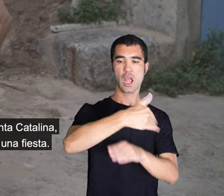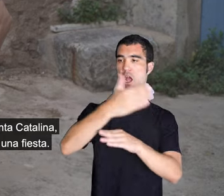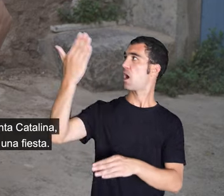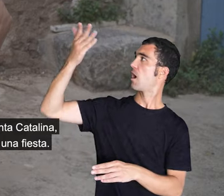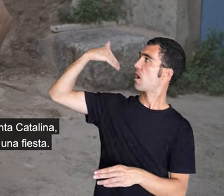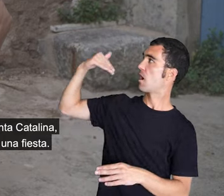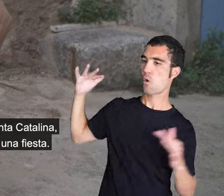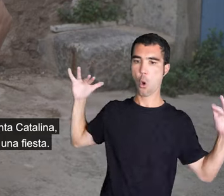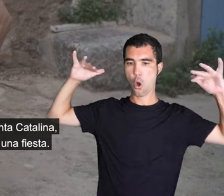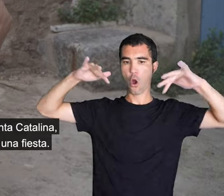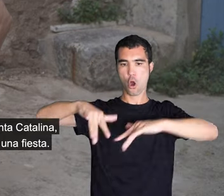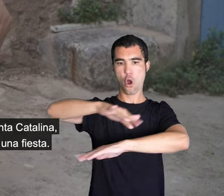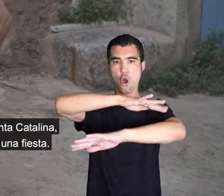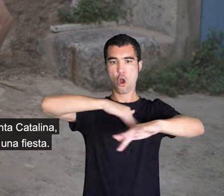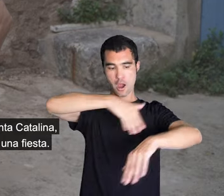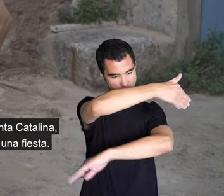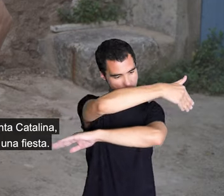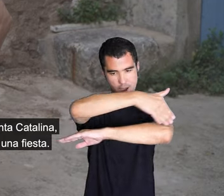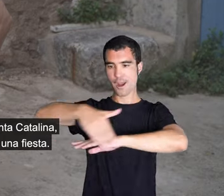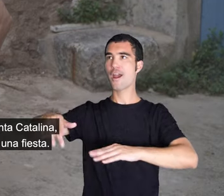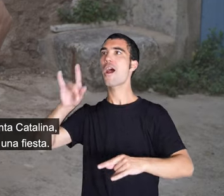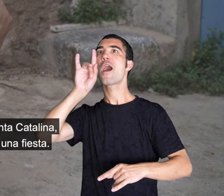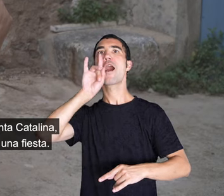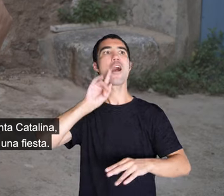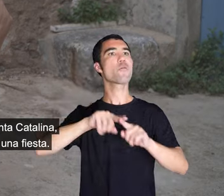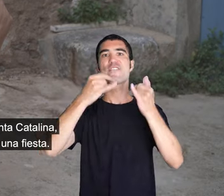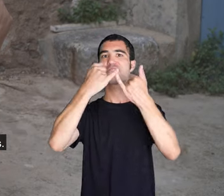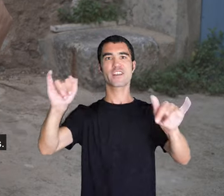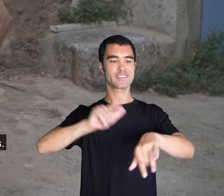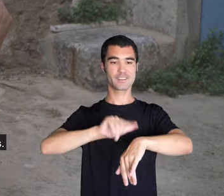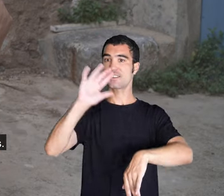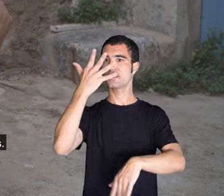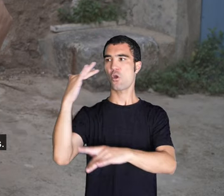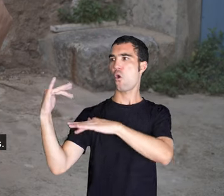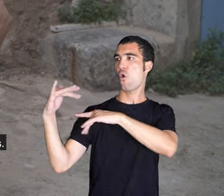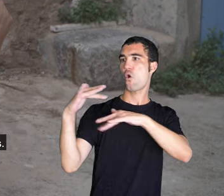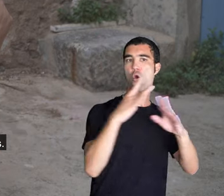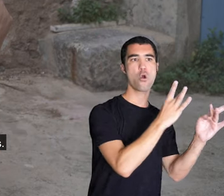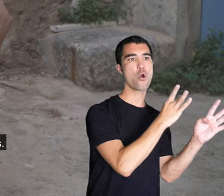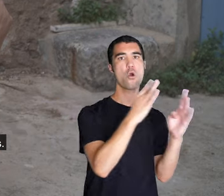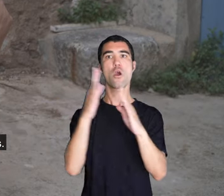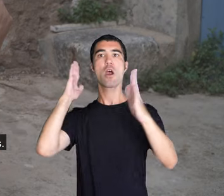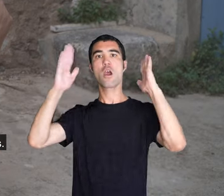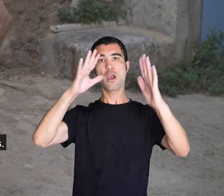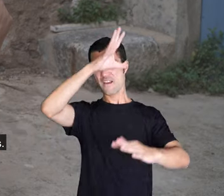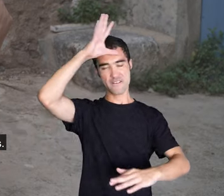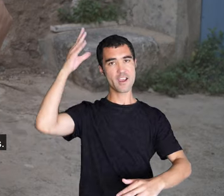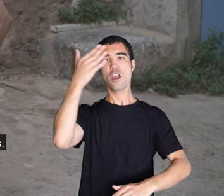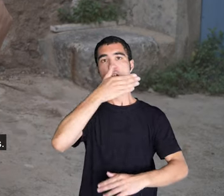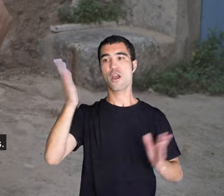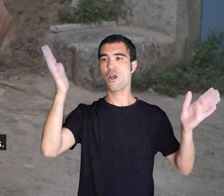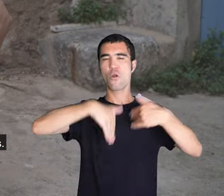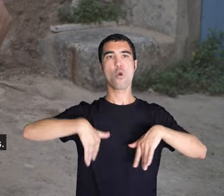tots nosaltres. I aquell carrer era una festa de carrer. Sí, a les 5 era això, en l'estiu, quan no hi havia escola,